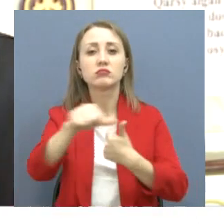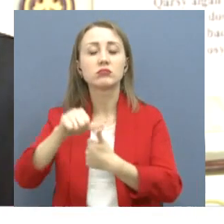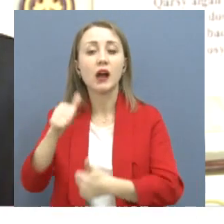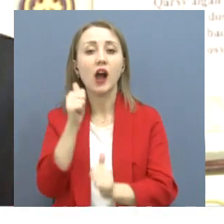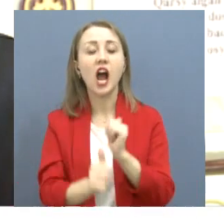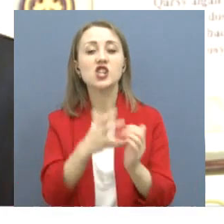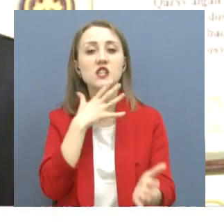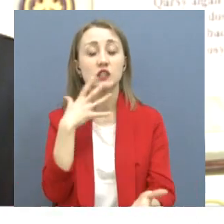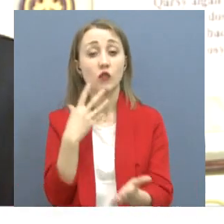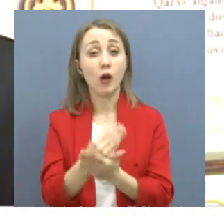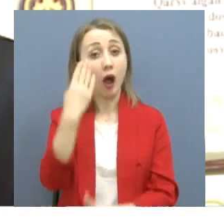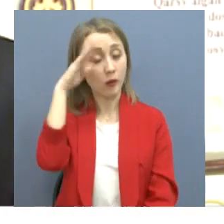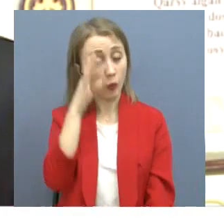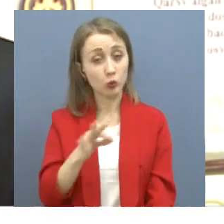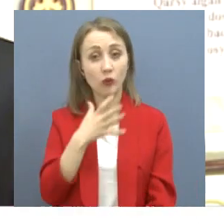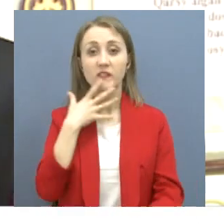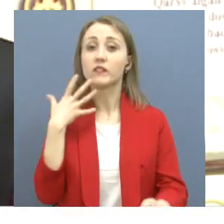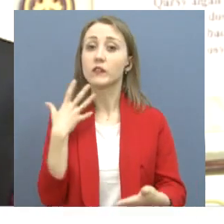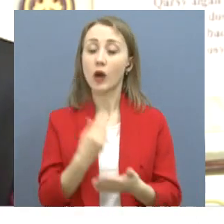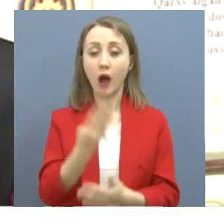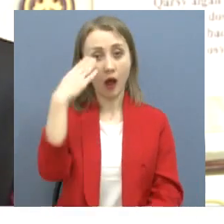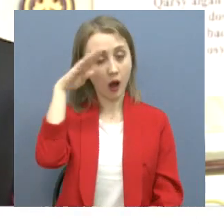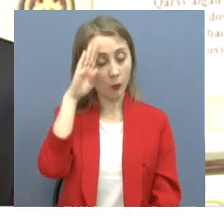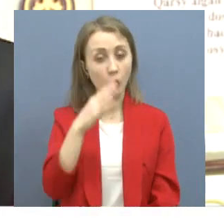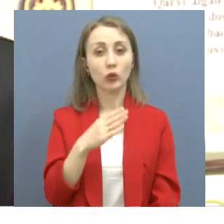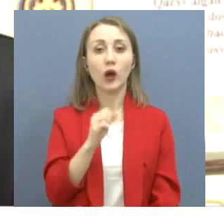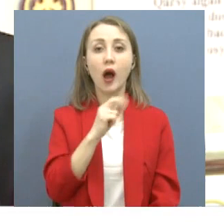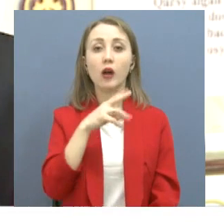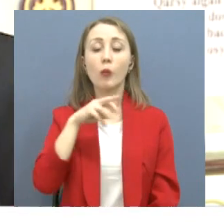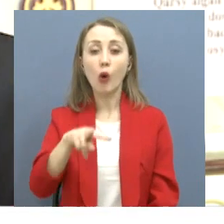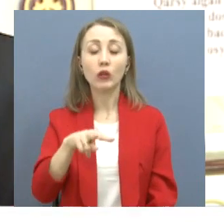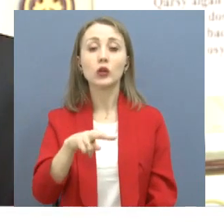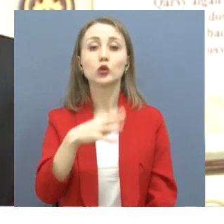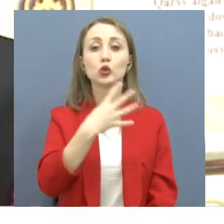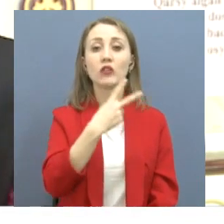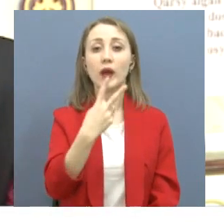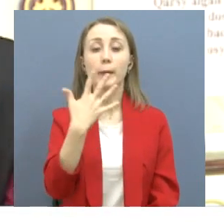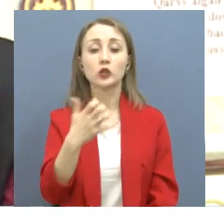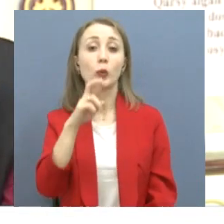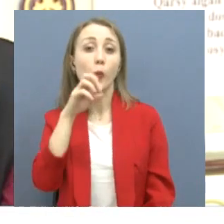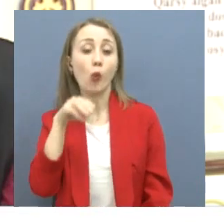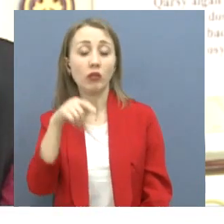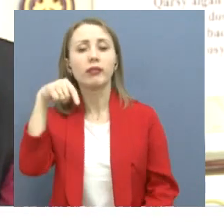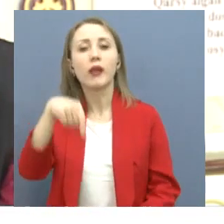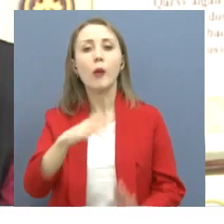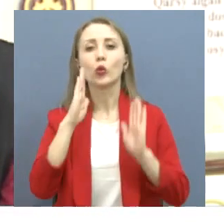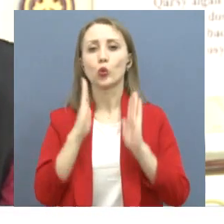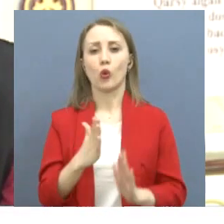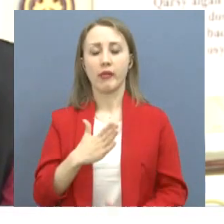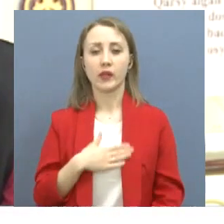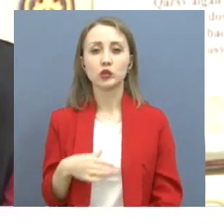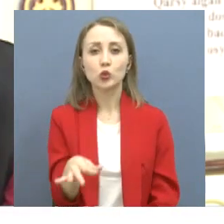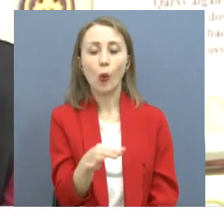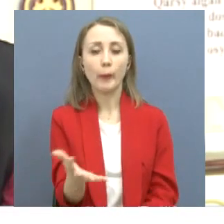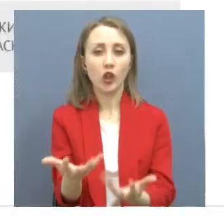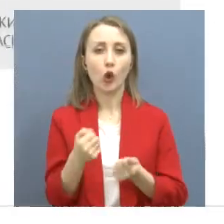теперь акмолинцы могут зайти в Акмол 42500-бот, и там будет чисто по нашей области